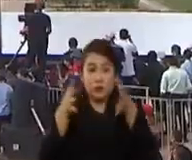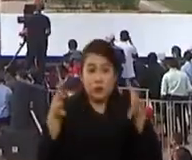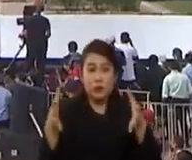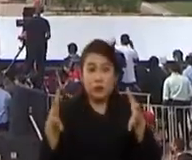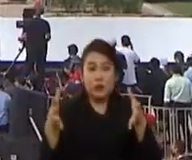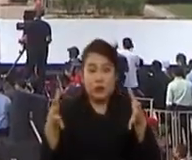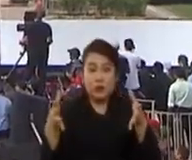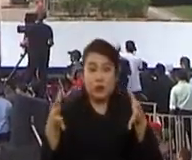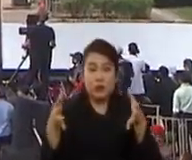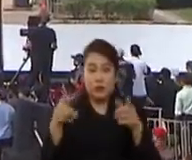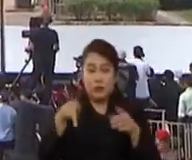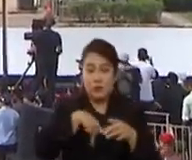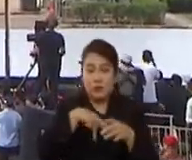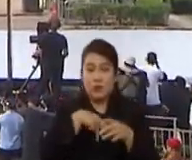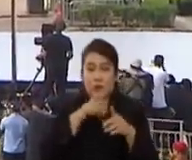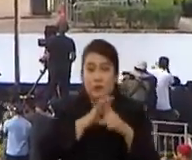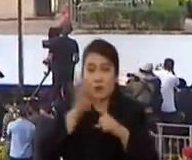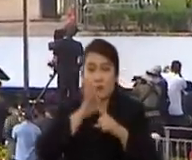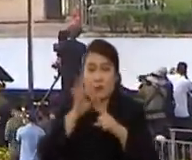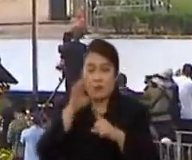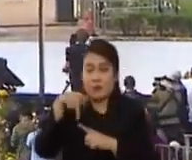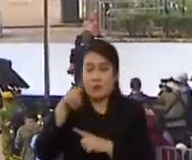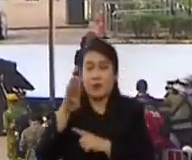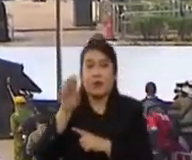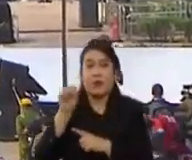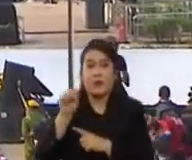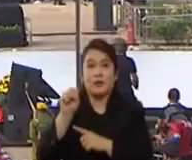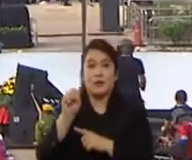PBS Berapit Pulau Pinang.